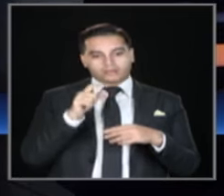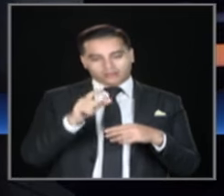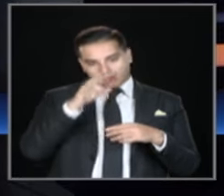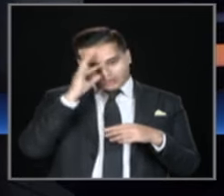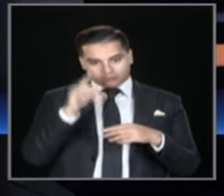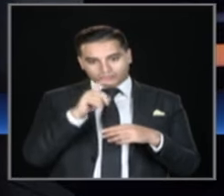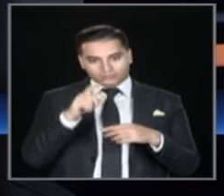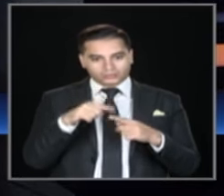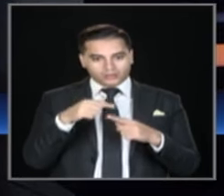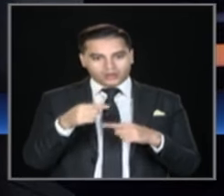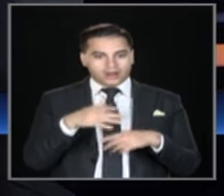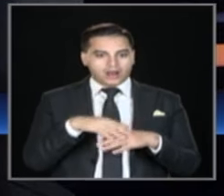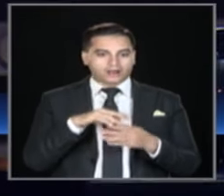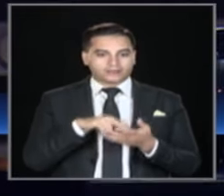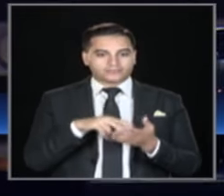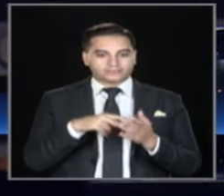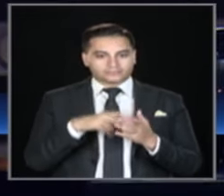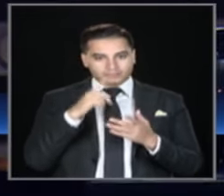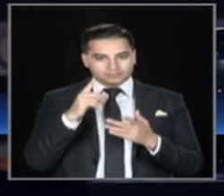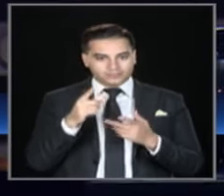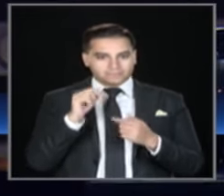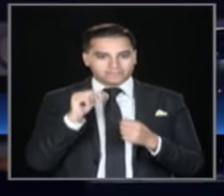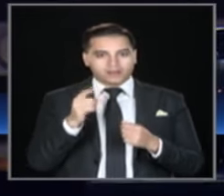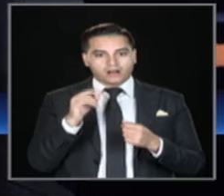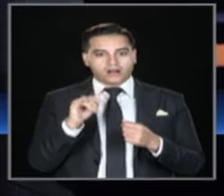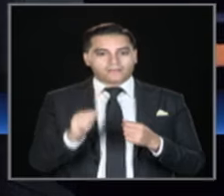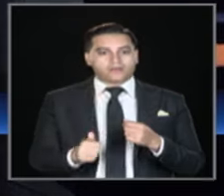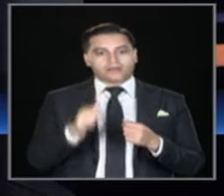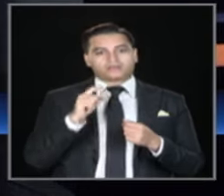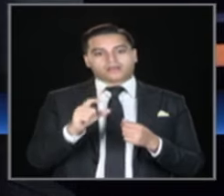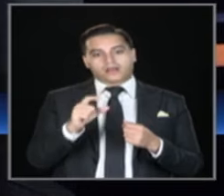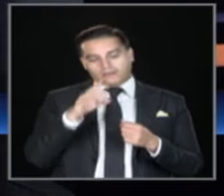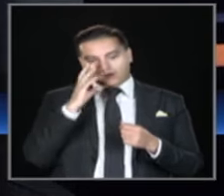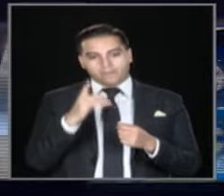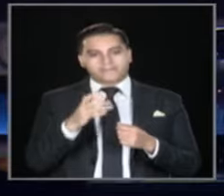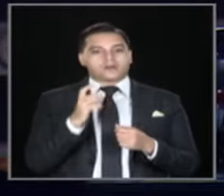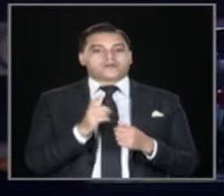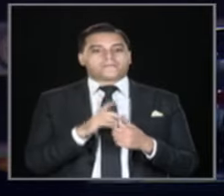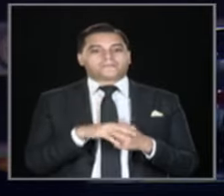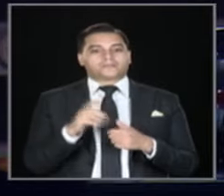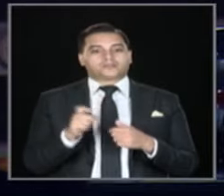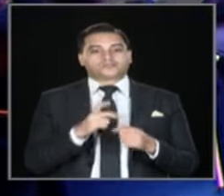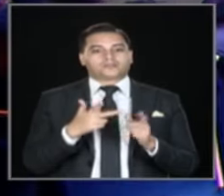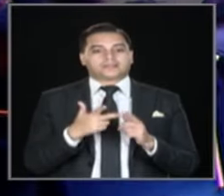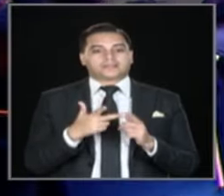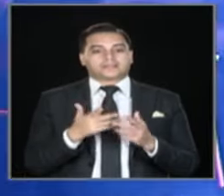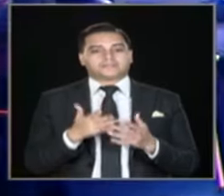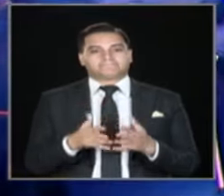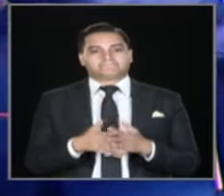غلط اتحسم ال 15 نقطه لصالح رمضان حتى لو ما جاوبش السؤال